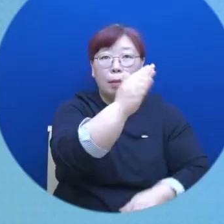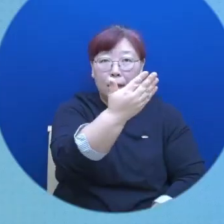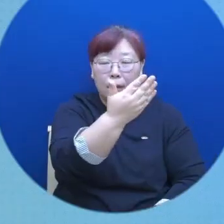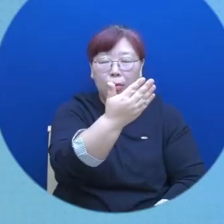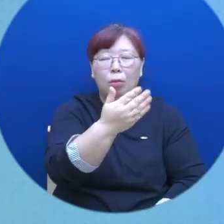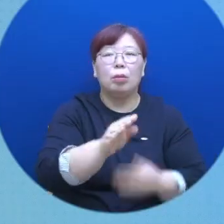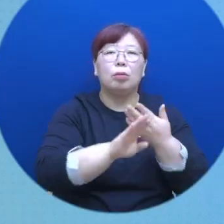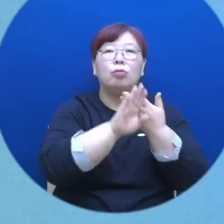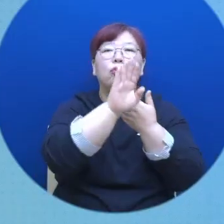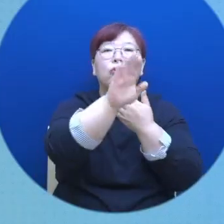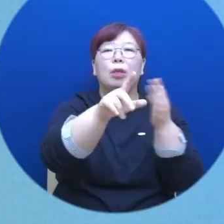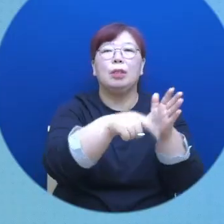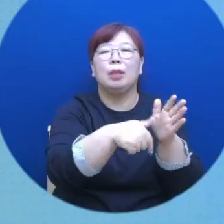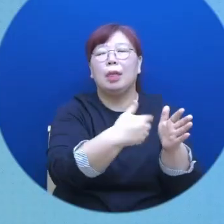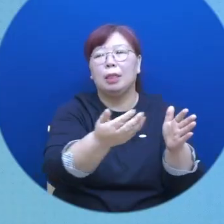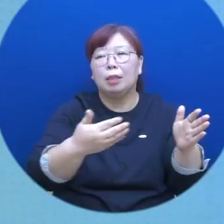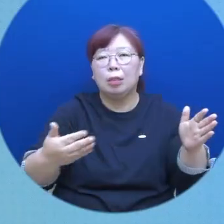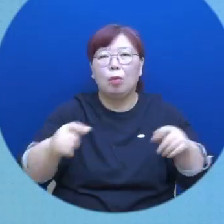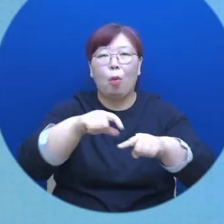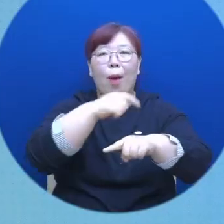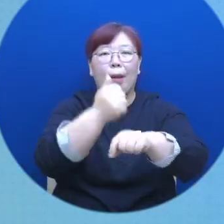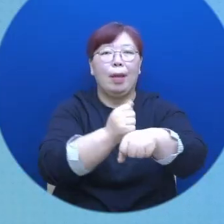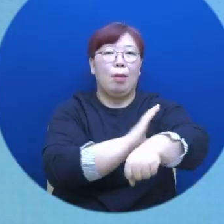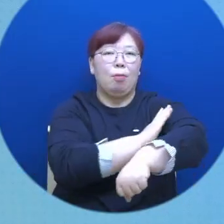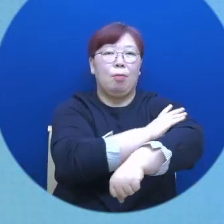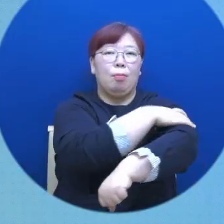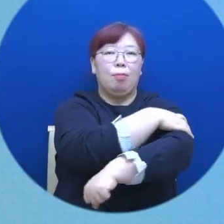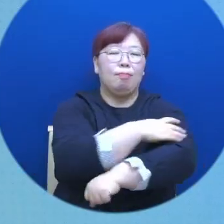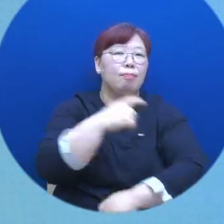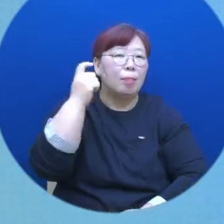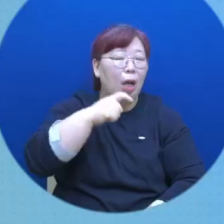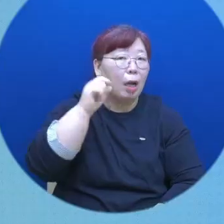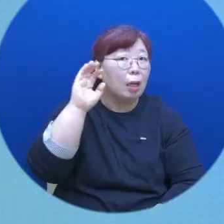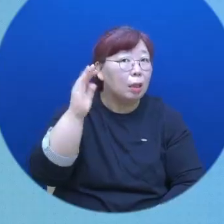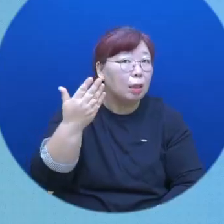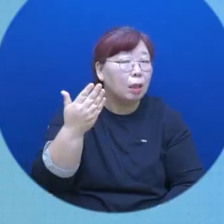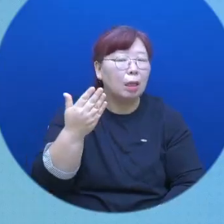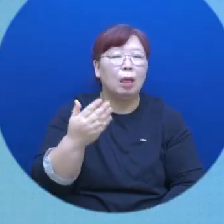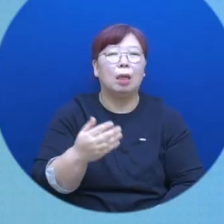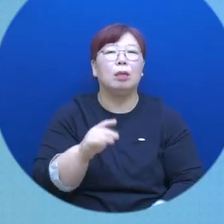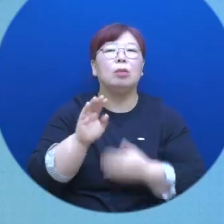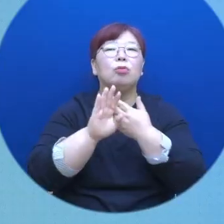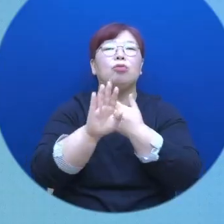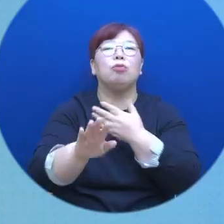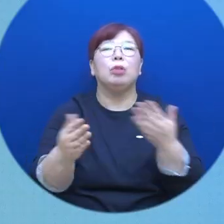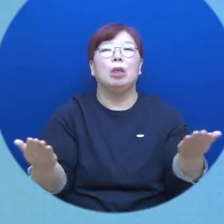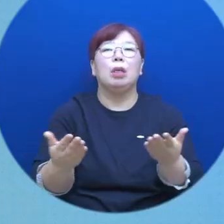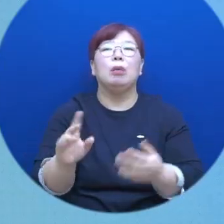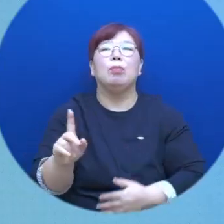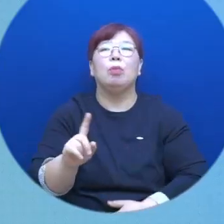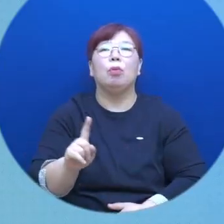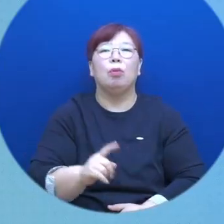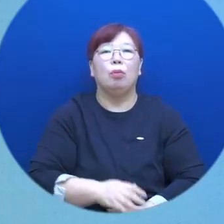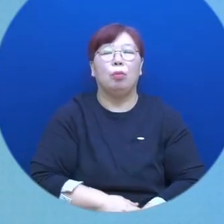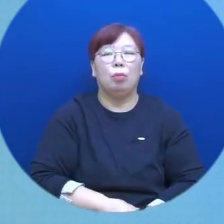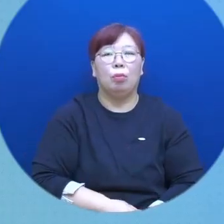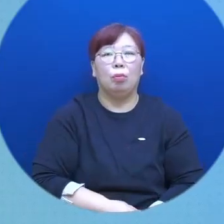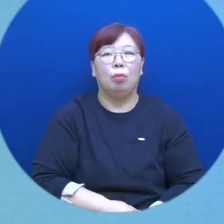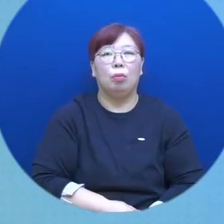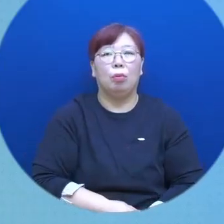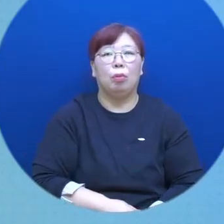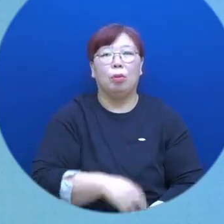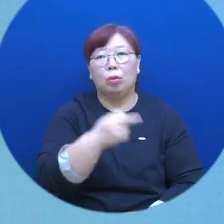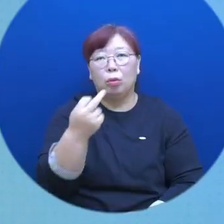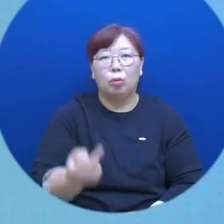튼튼해지자 튼튼해진 왕의 권력을 갖고 여호람이 한 게 뭔지 아세요? 동생